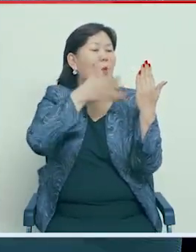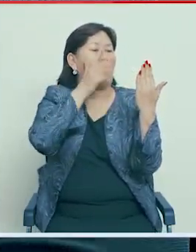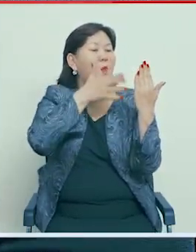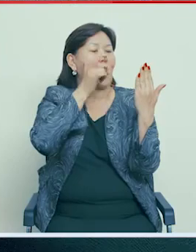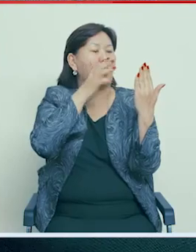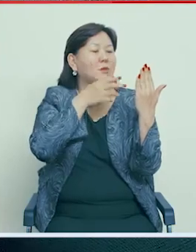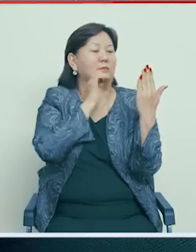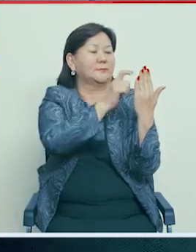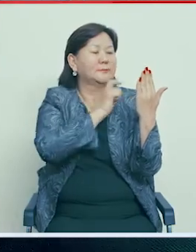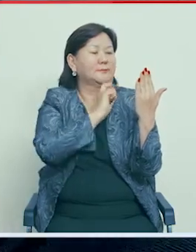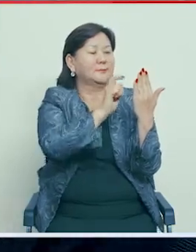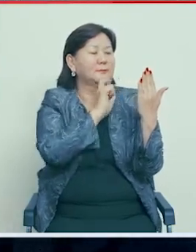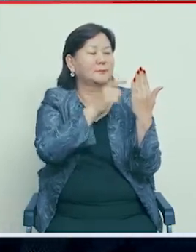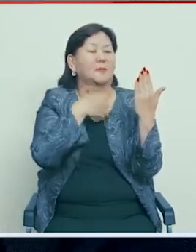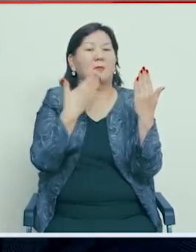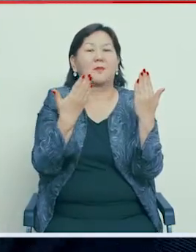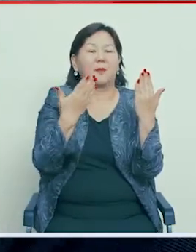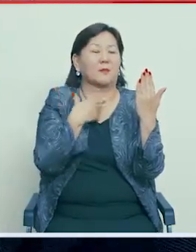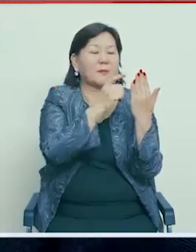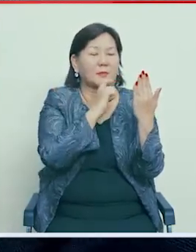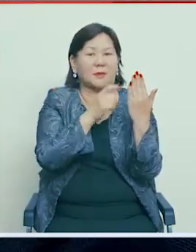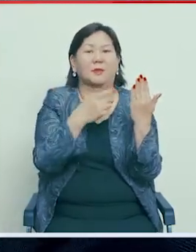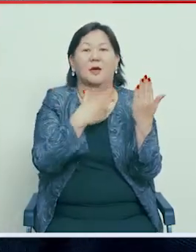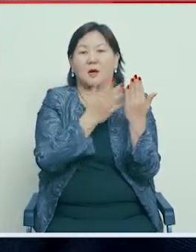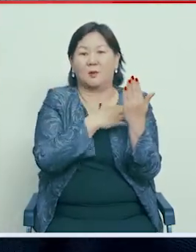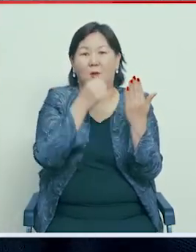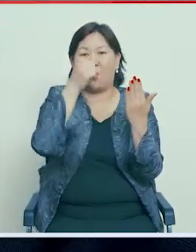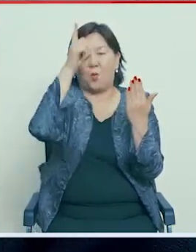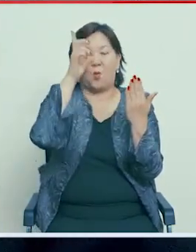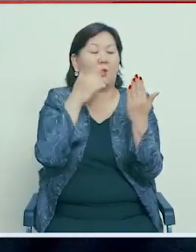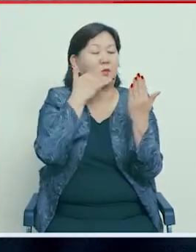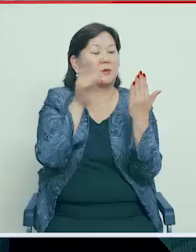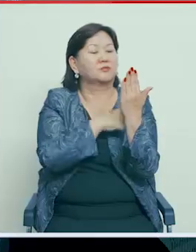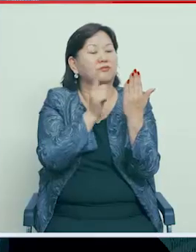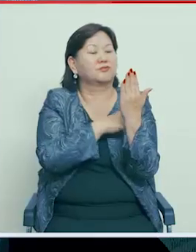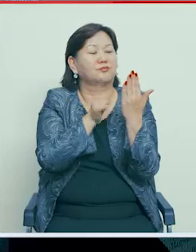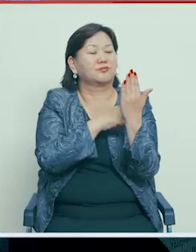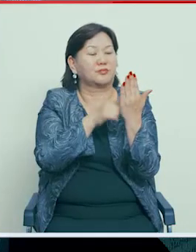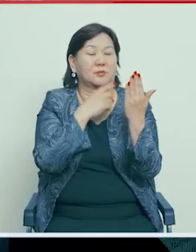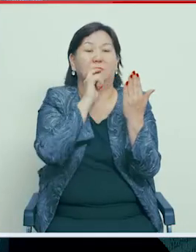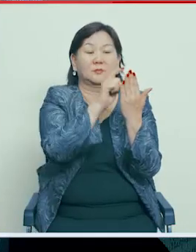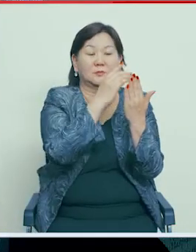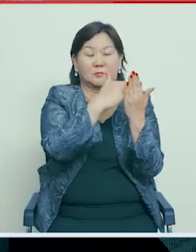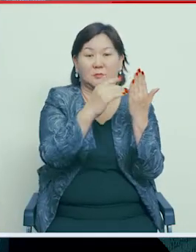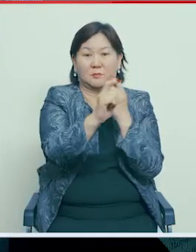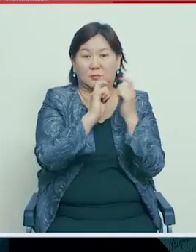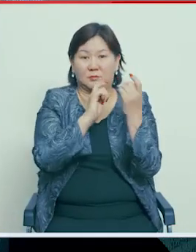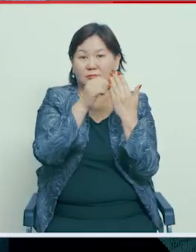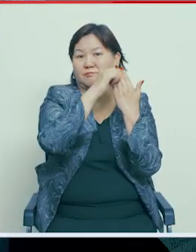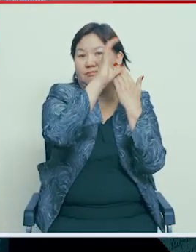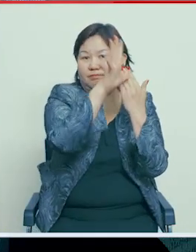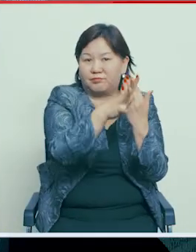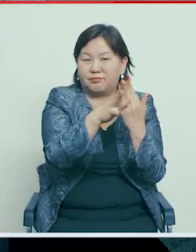ярина. Ингээд яна энд ийм болчлоо гэд. Тэгээ ухаалаг утас ашиглана гэсэн үг. Тэгээд тэр нь цаашаага